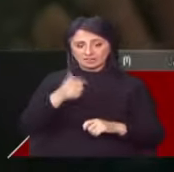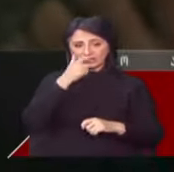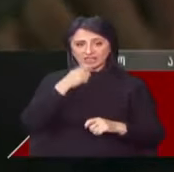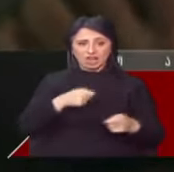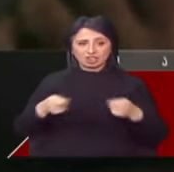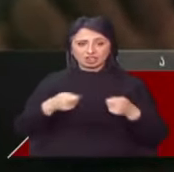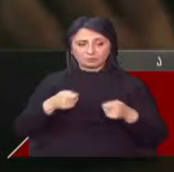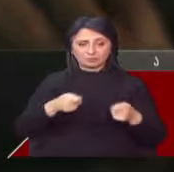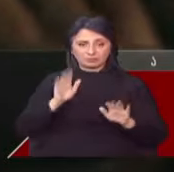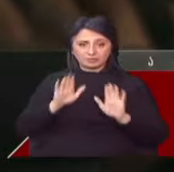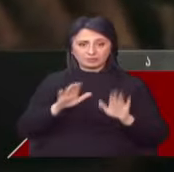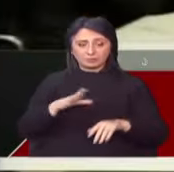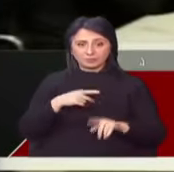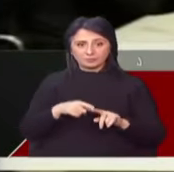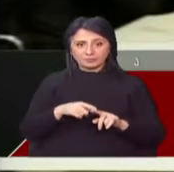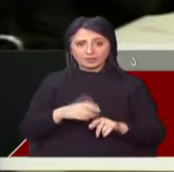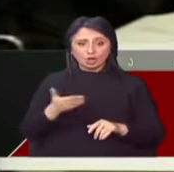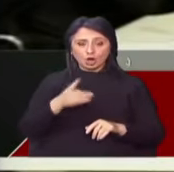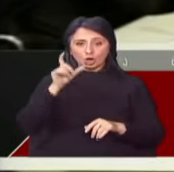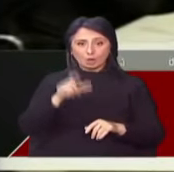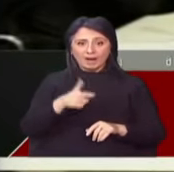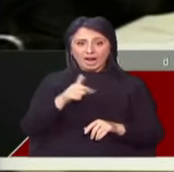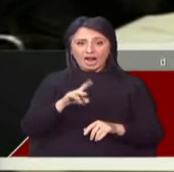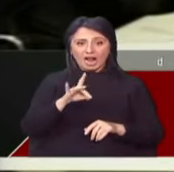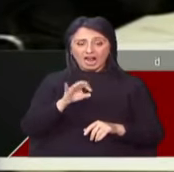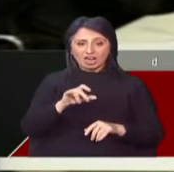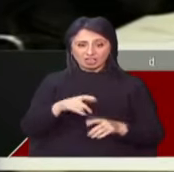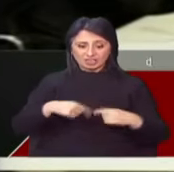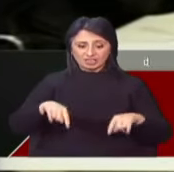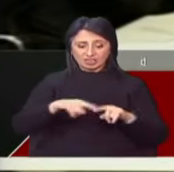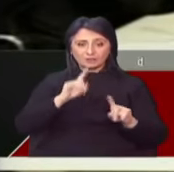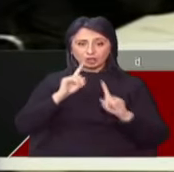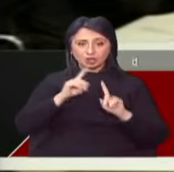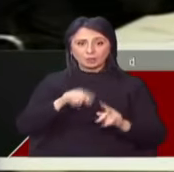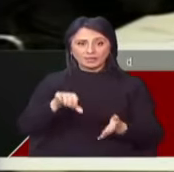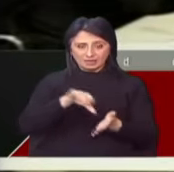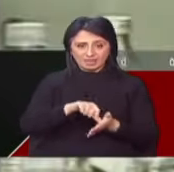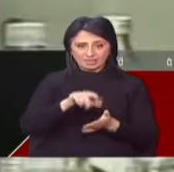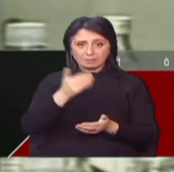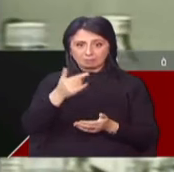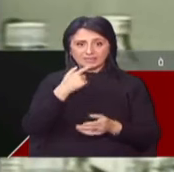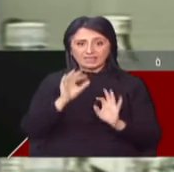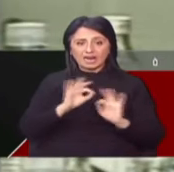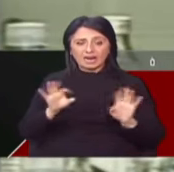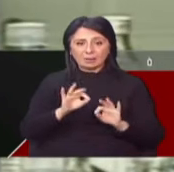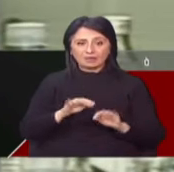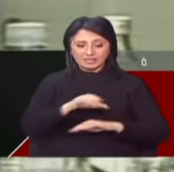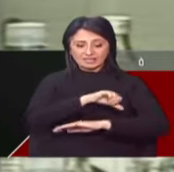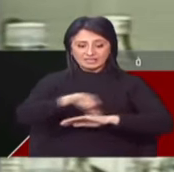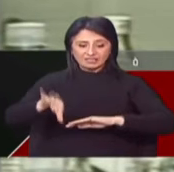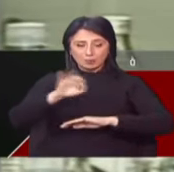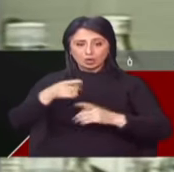Mihail Saakashvili khelmzvanelobda, romelmac garegis sakitqi sapčos sxtomaze dasva. Miseve ganmartebit